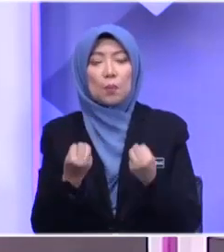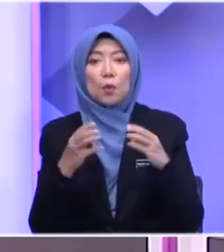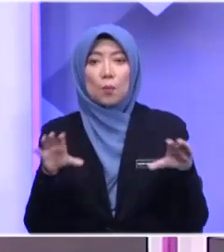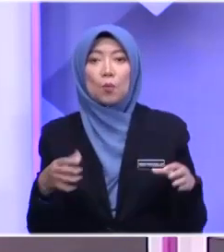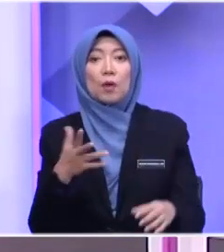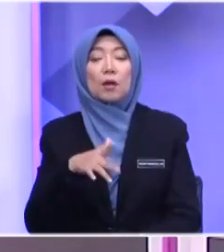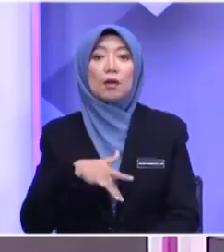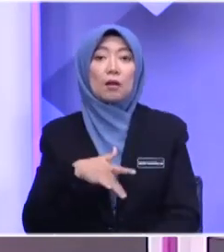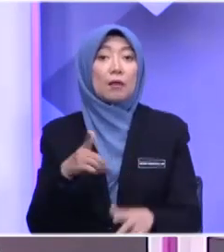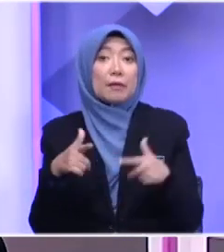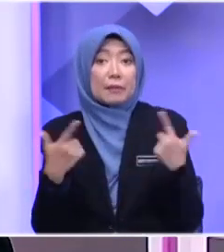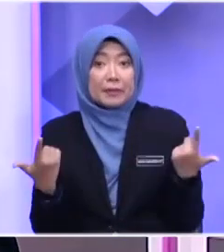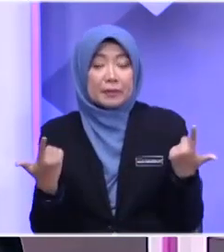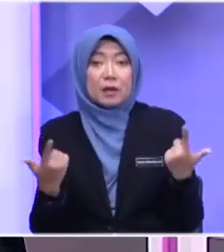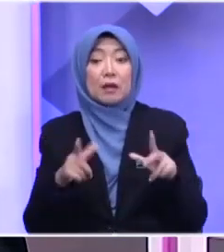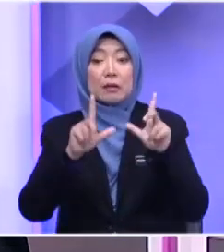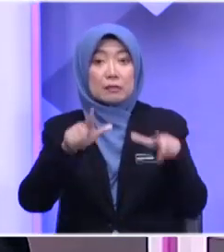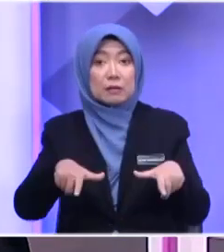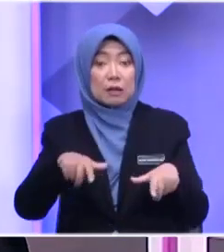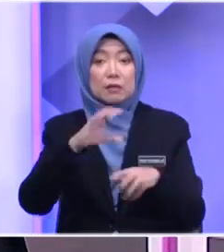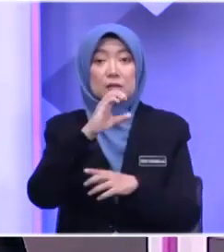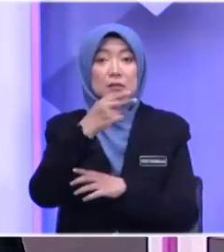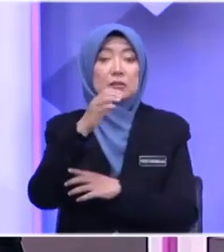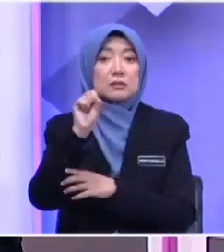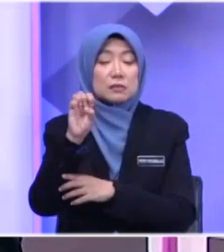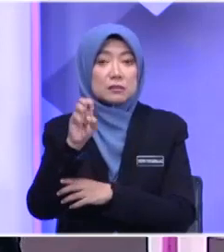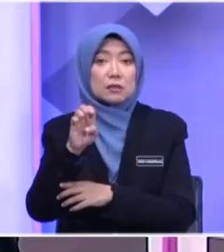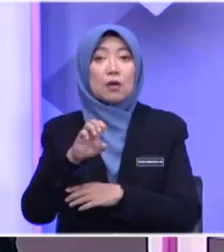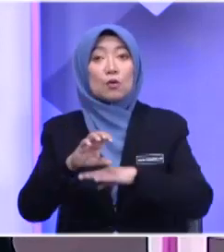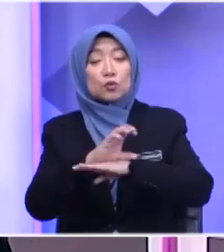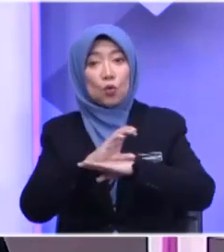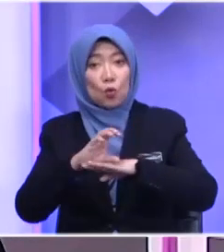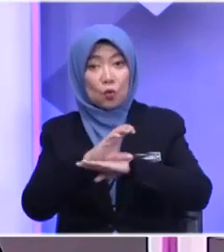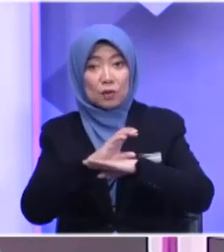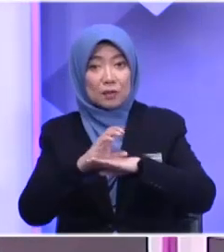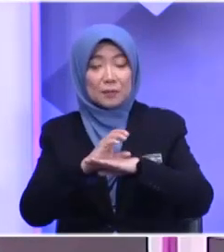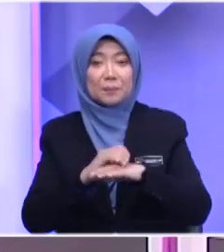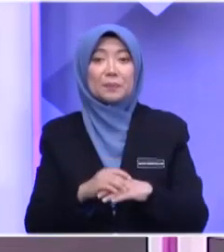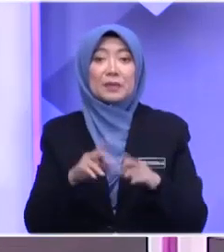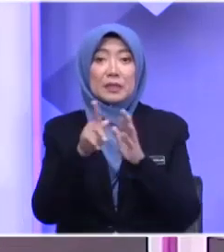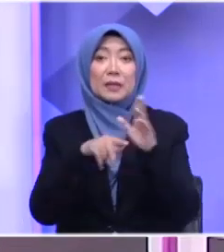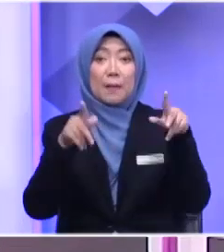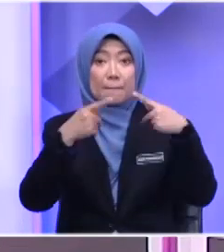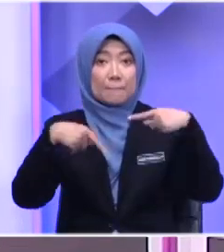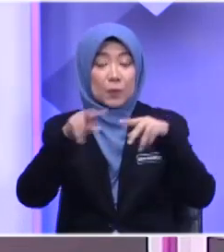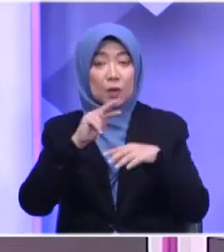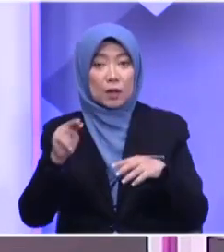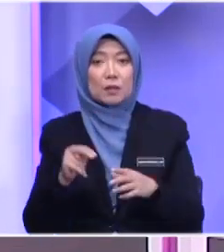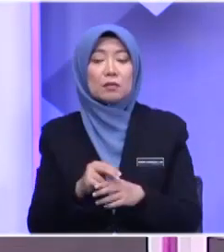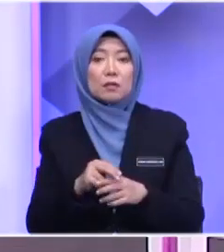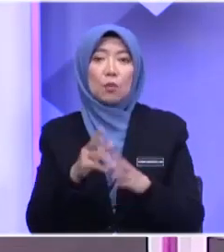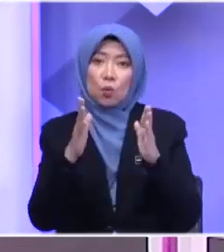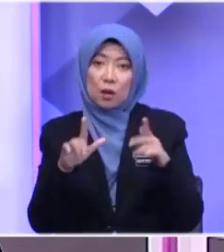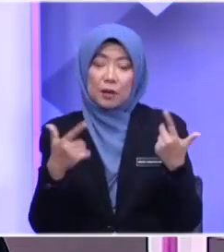cheese contohnya dan pisang goreng coklat contohnya Mania adanya keperluan lain yang pelanggan perlu dipenuhi